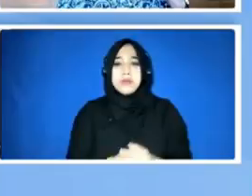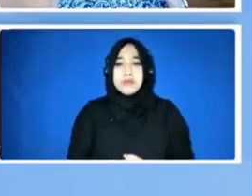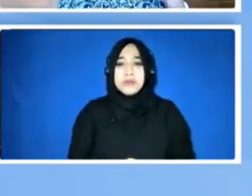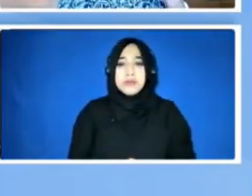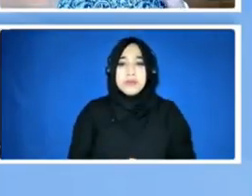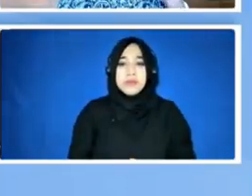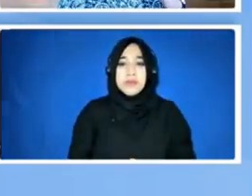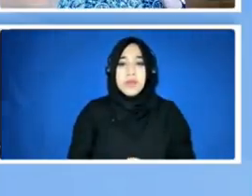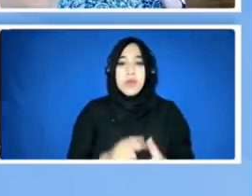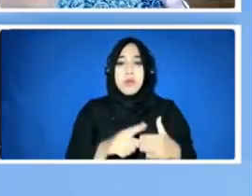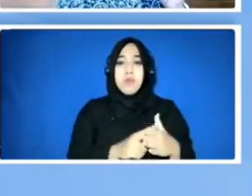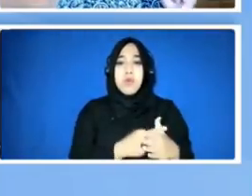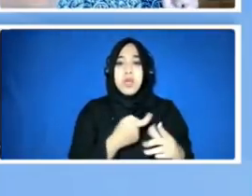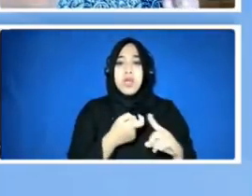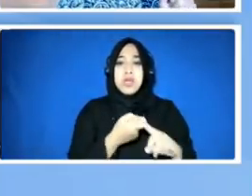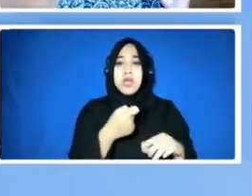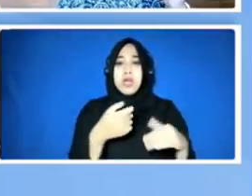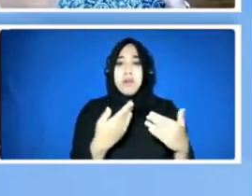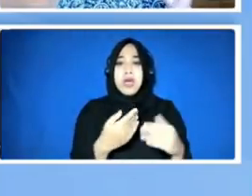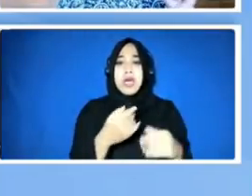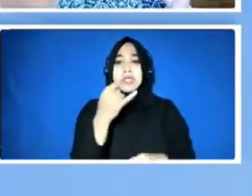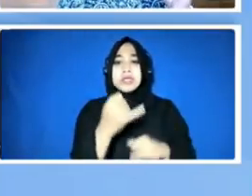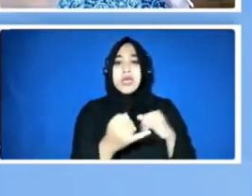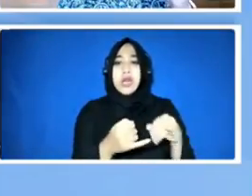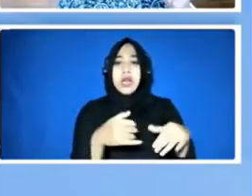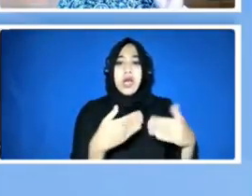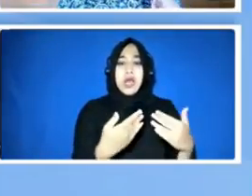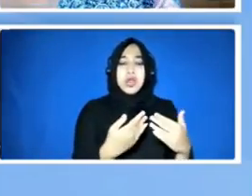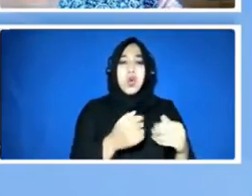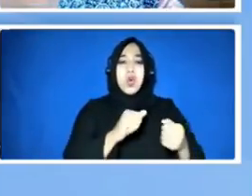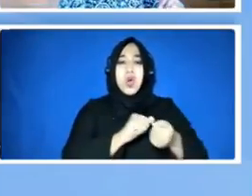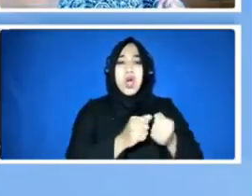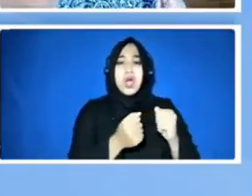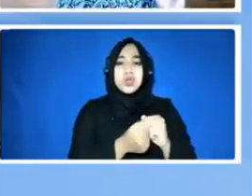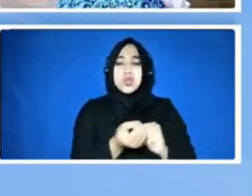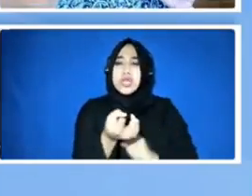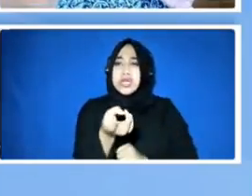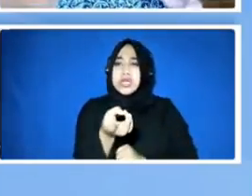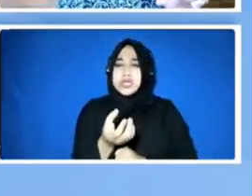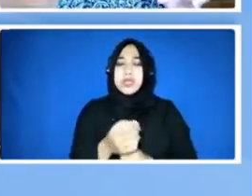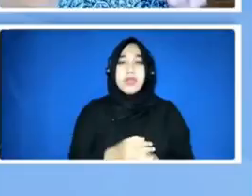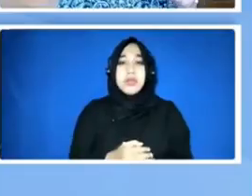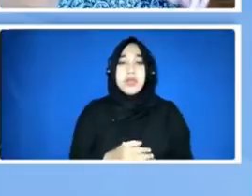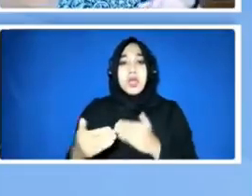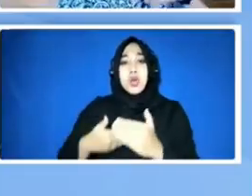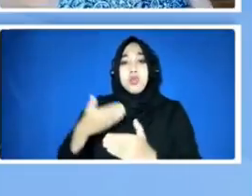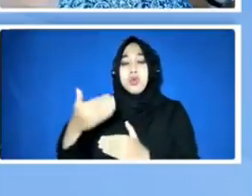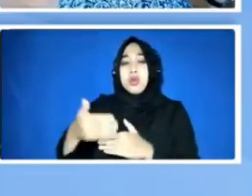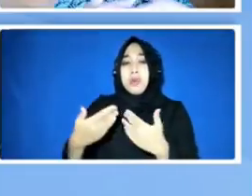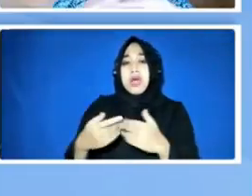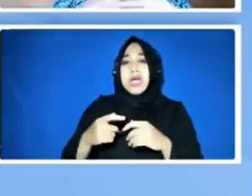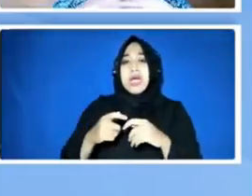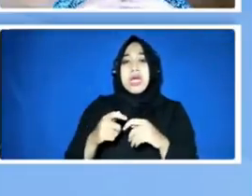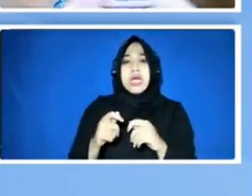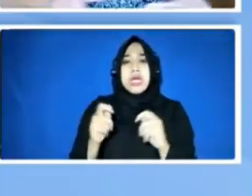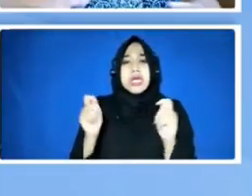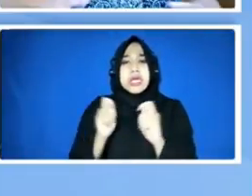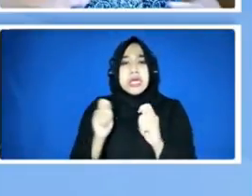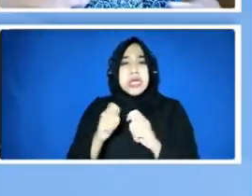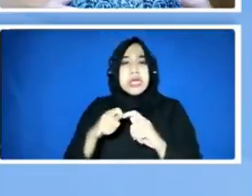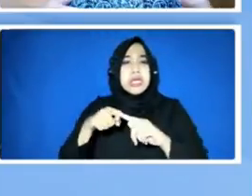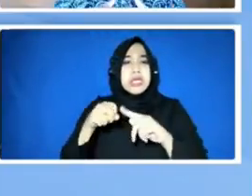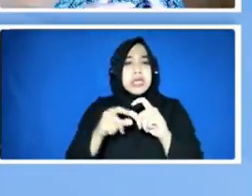itu mulai dari sebuah kesalahan atau sebuah kasus yang sangat kecil. Lalu kemudian krisis ini akan